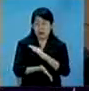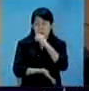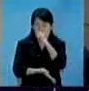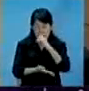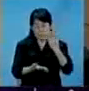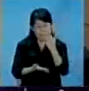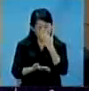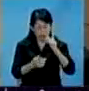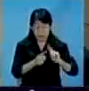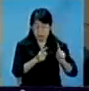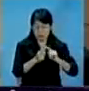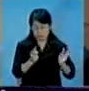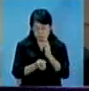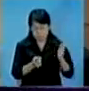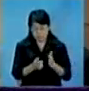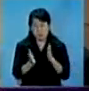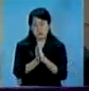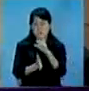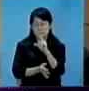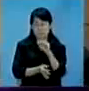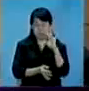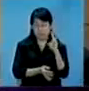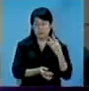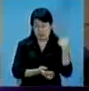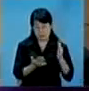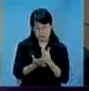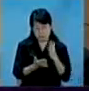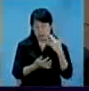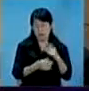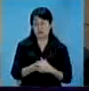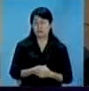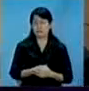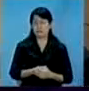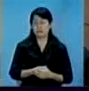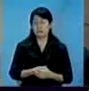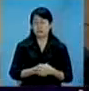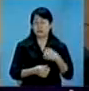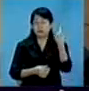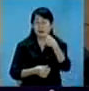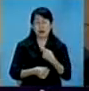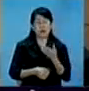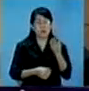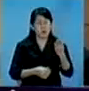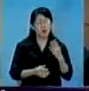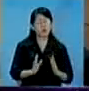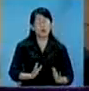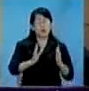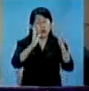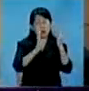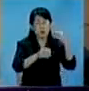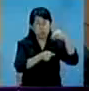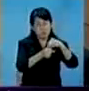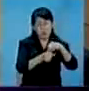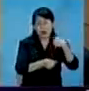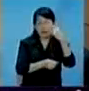ที่ผมเคยเปิดแล้วก็ออกมารับเนี่ยใครล่ะครับที่ไปขอใช้ตึกสูง